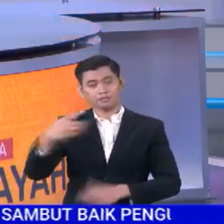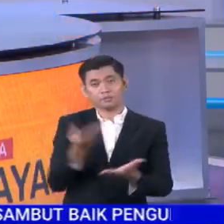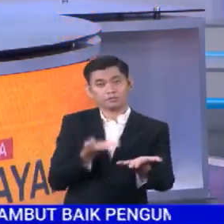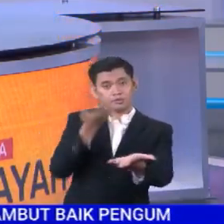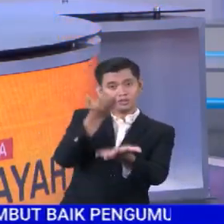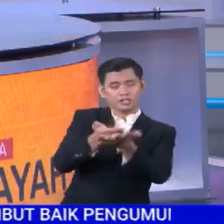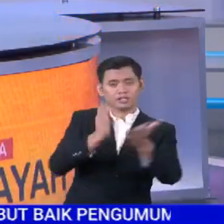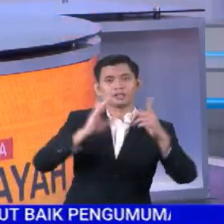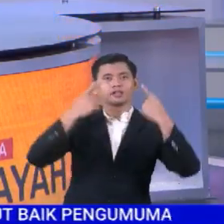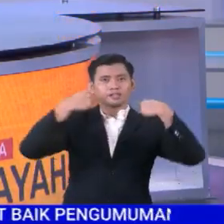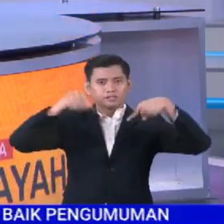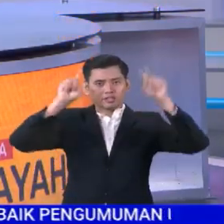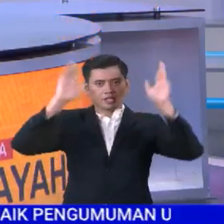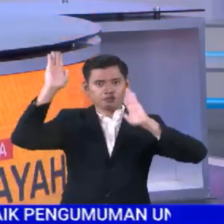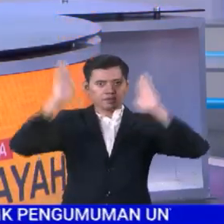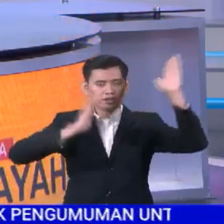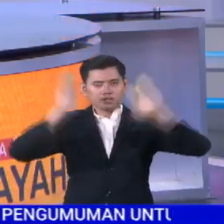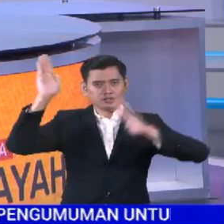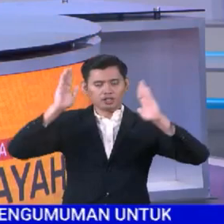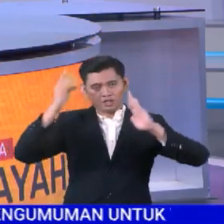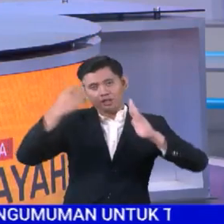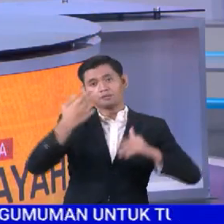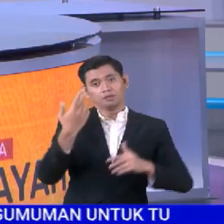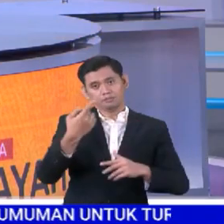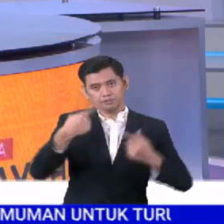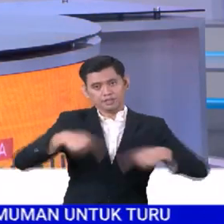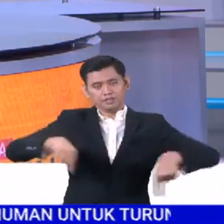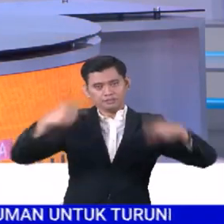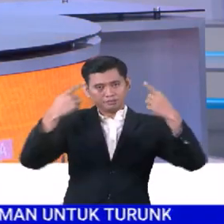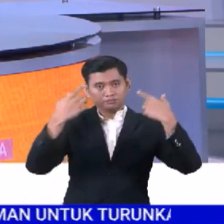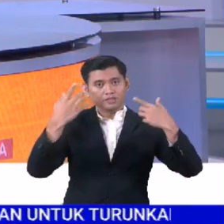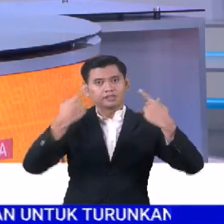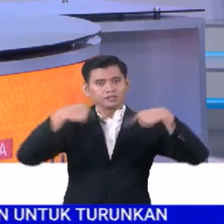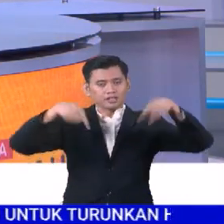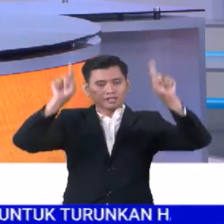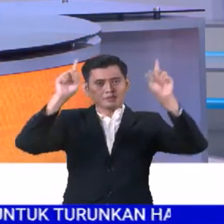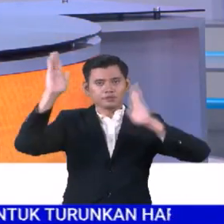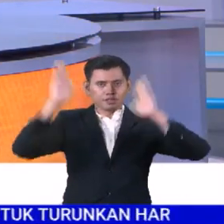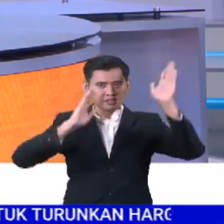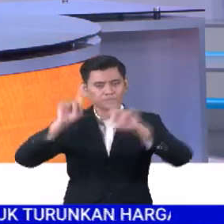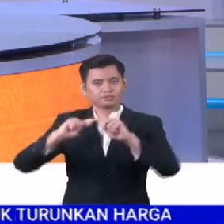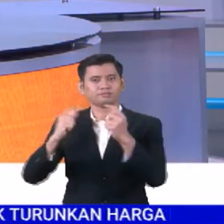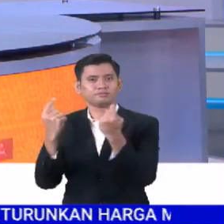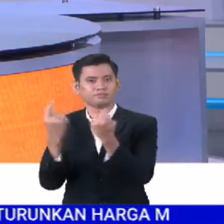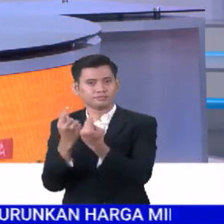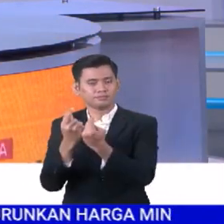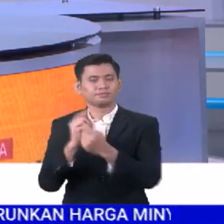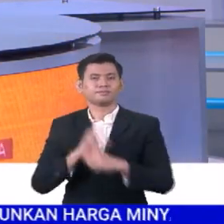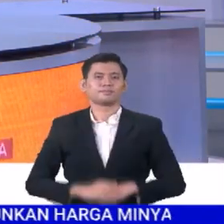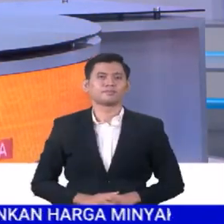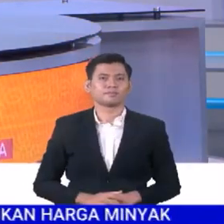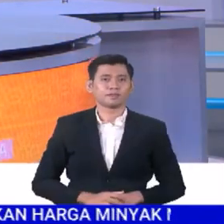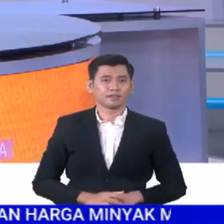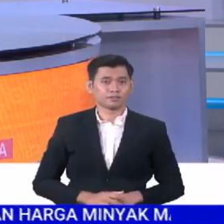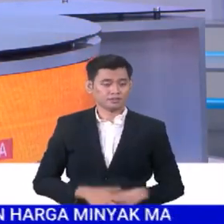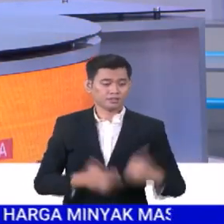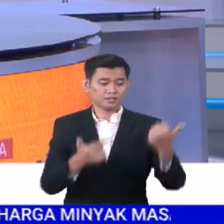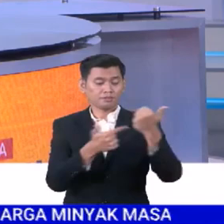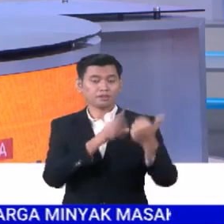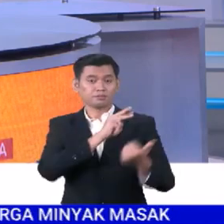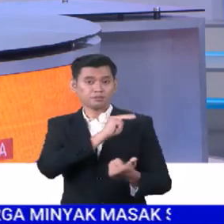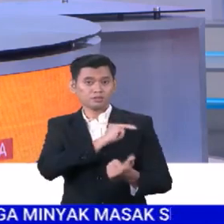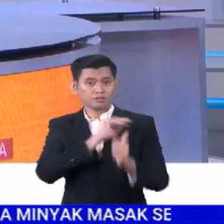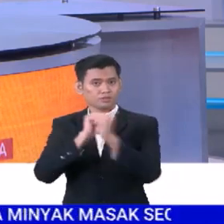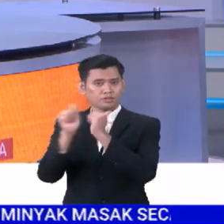dalam menyusun program pembangunan bola sepak negara NFDP. Perkara tersebut disuarakan Timbalan Menteri Belia dan